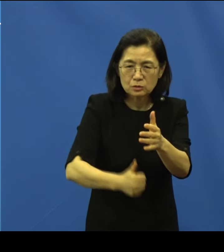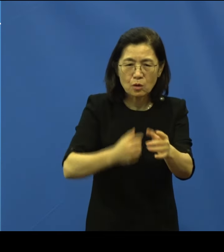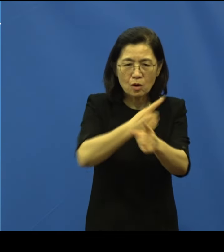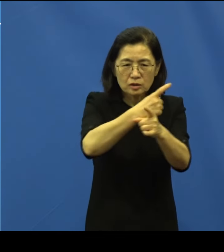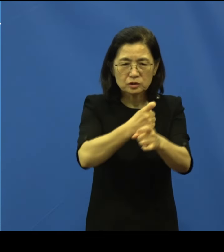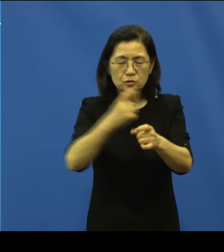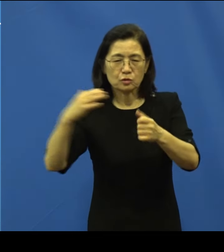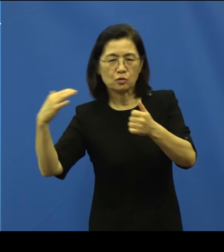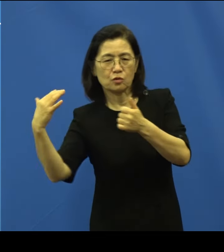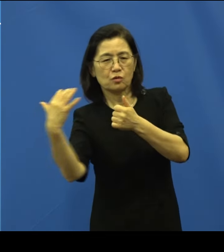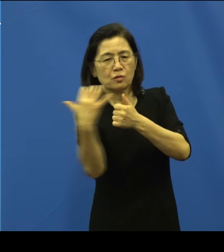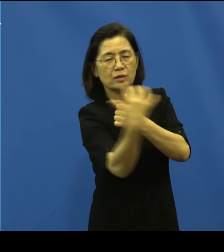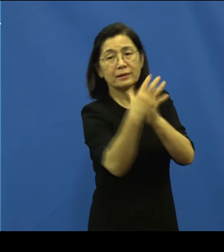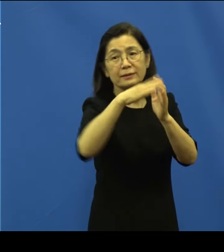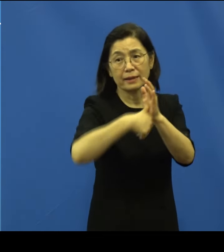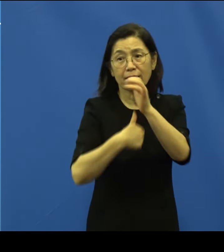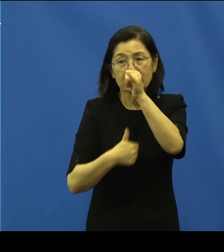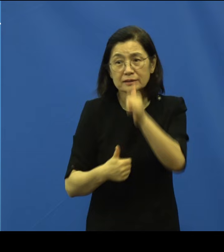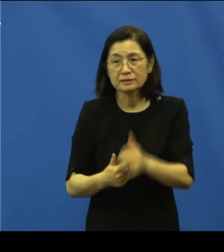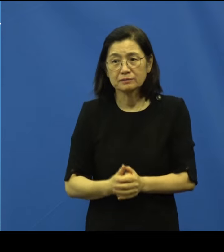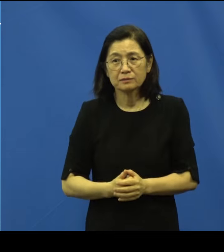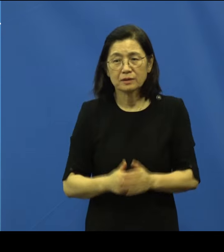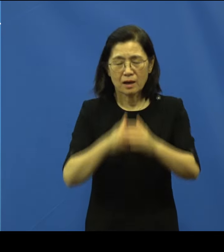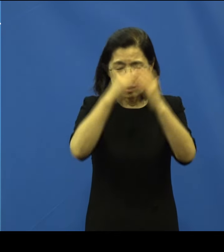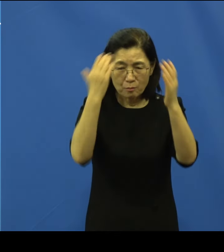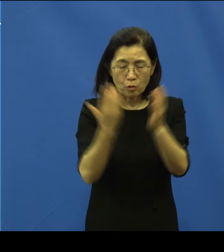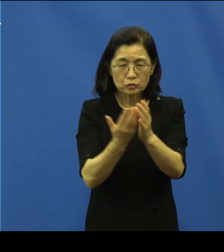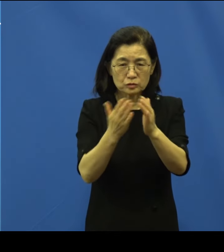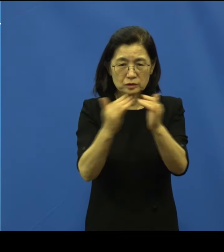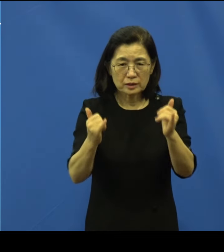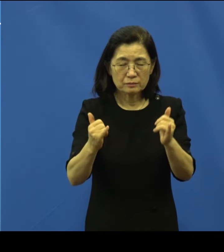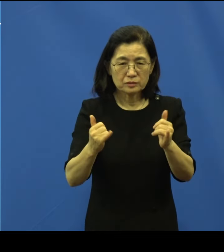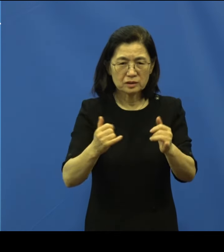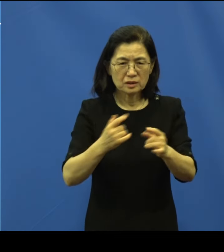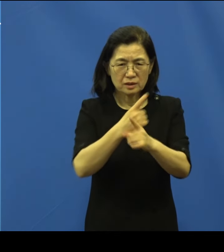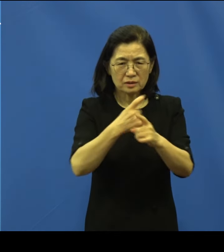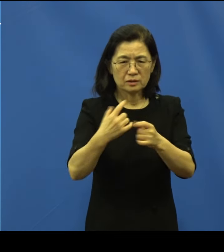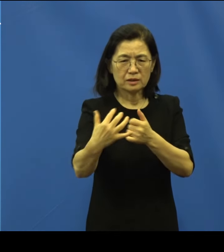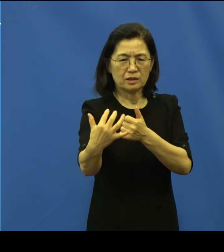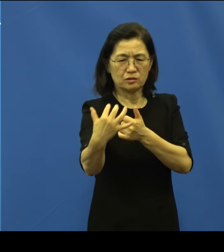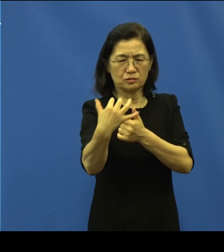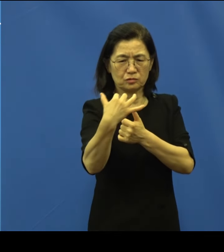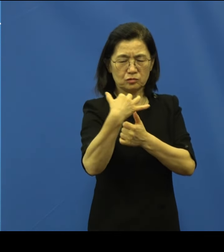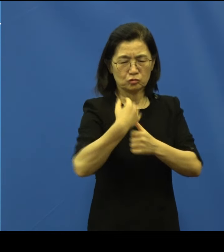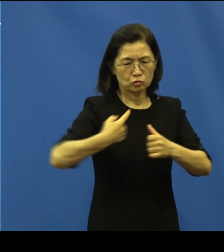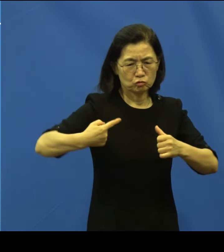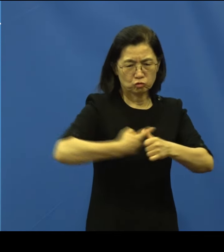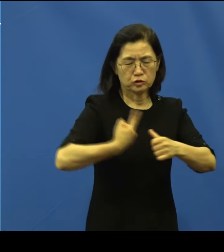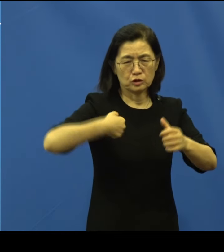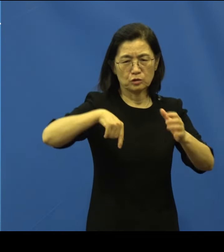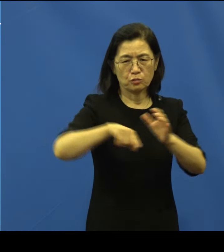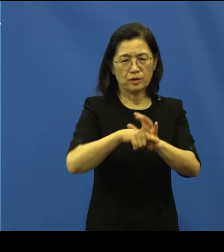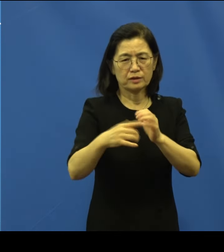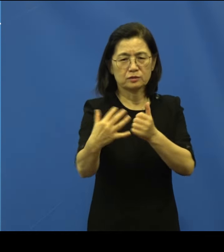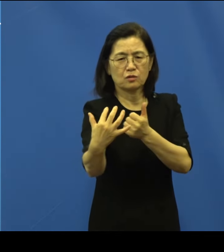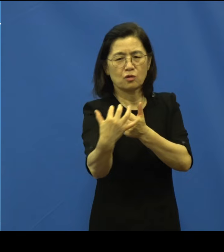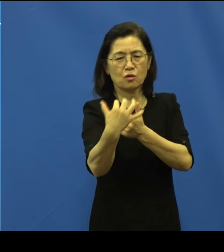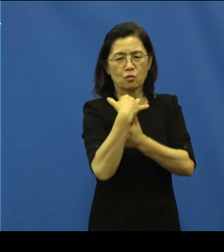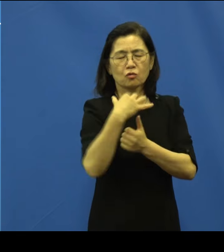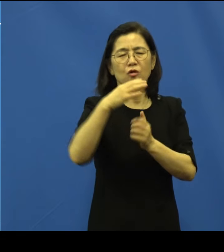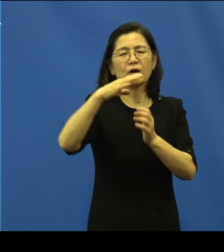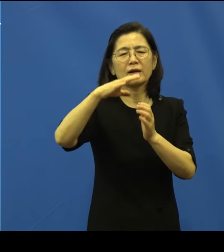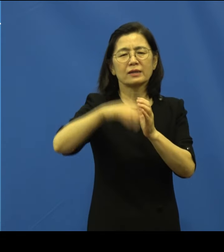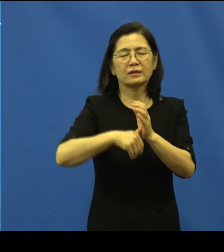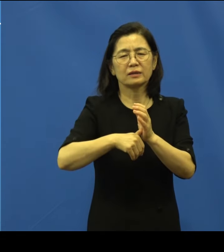나를 돕고자 하는 사람이 보이지 않아. 모두가 나를 향해 달려드는 것 같아요. 나를 죽이려고 하고 우리의 가정을 파멸로 몰아넣으려고 하는 것